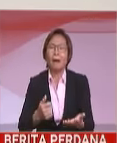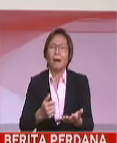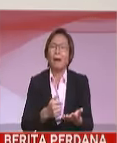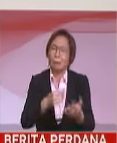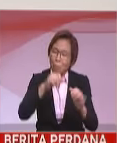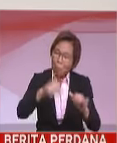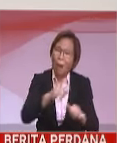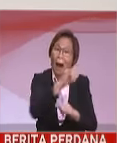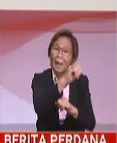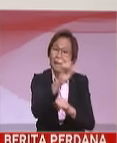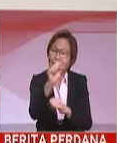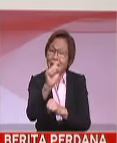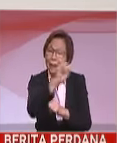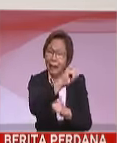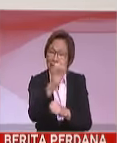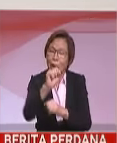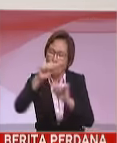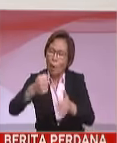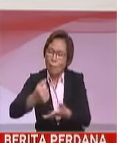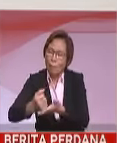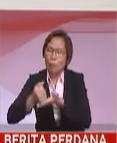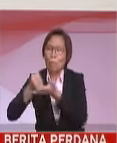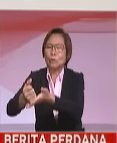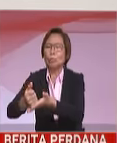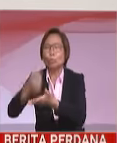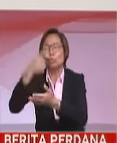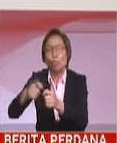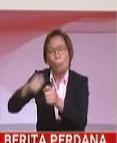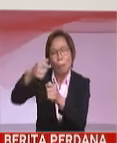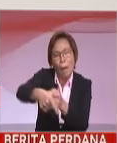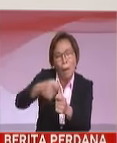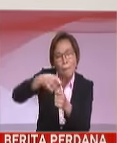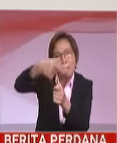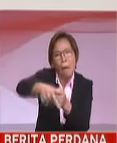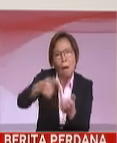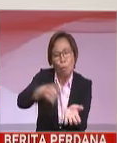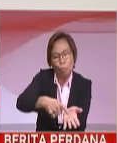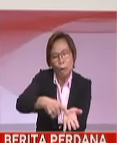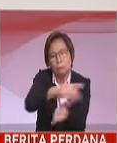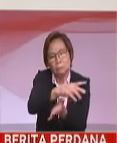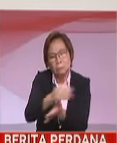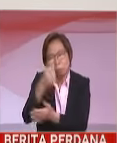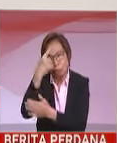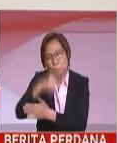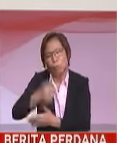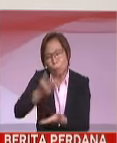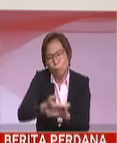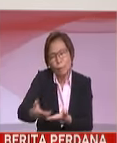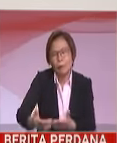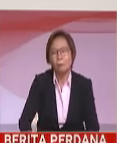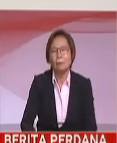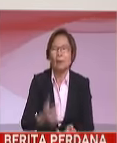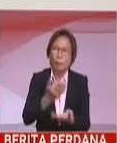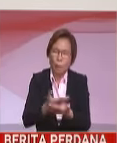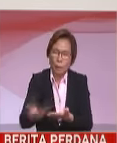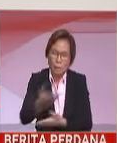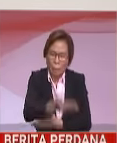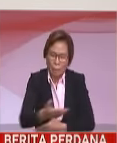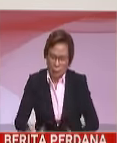mereka untuk melunaskan hutang dan sebagainya, dan juga untuk memenuhi keperluan hidup yang di